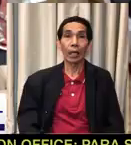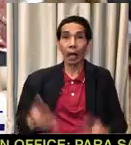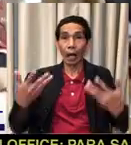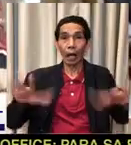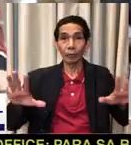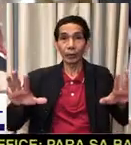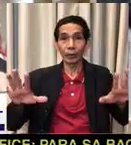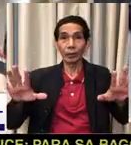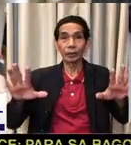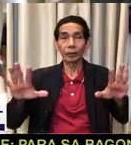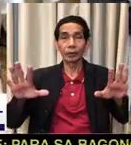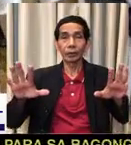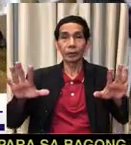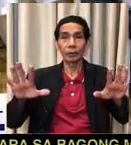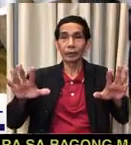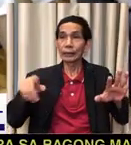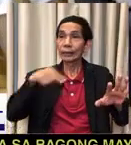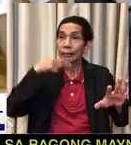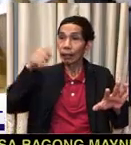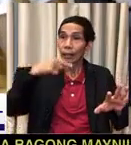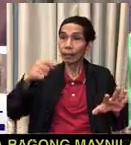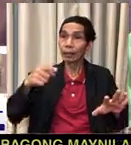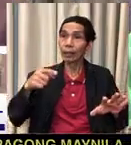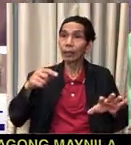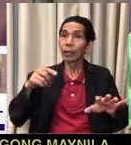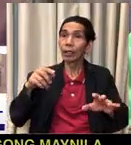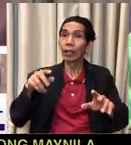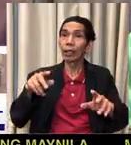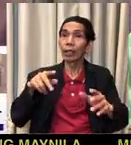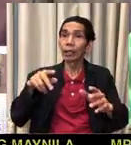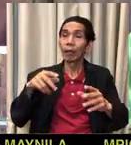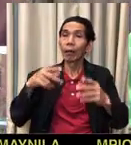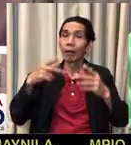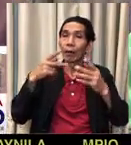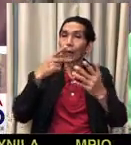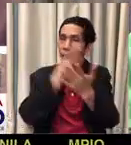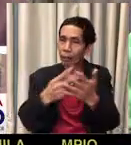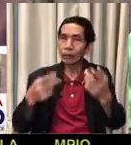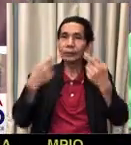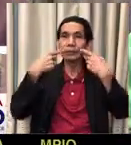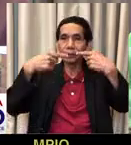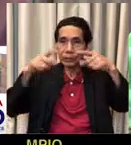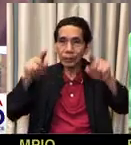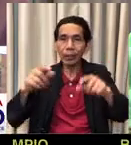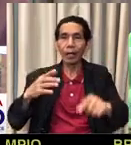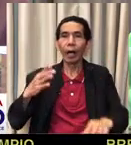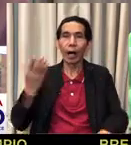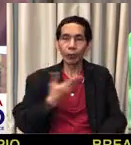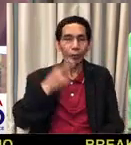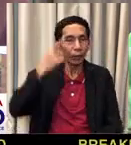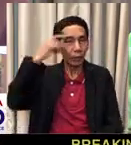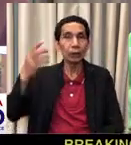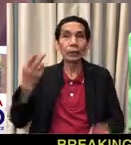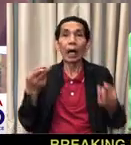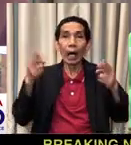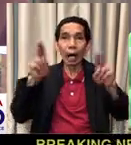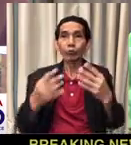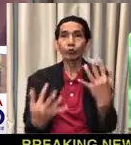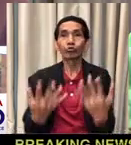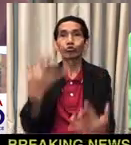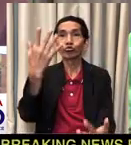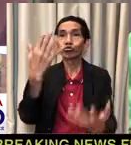Tapos, ito naman, sabi ko sa inyo, our failure, success, our dreams, or aspiration. Ito, may nangyari